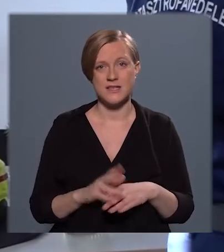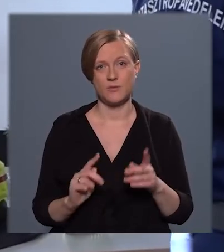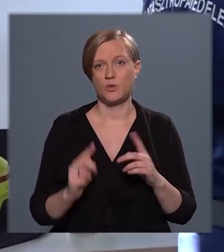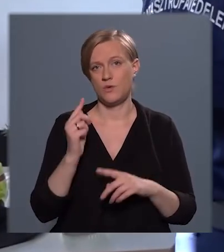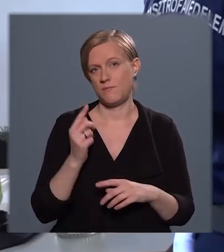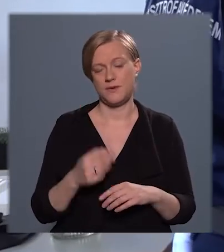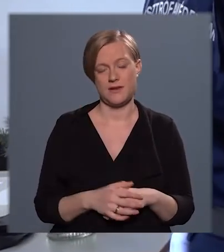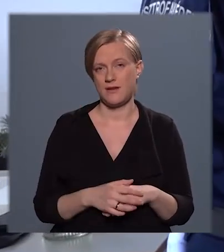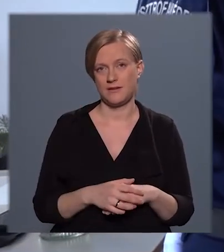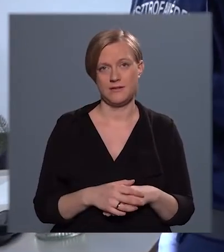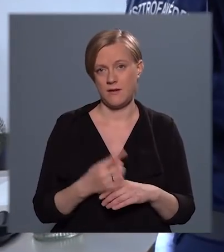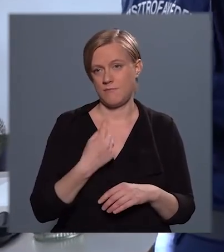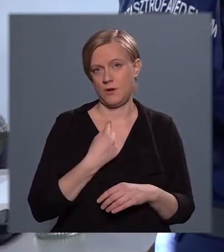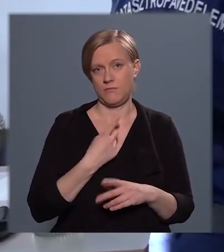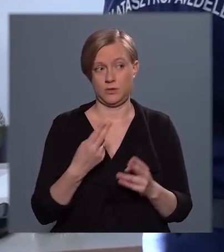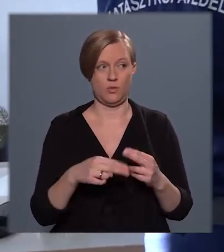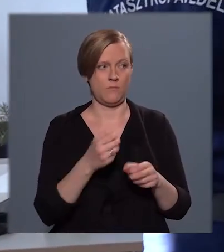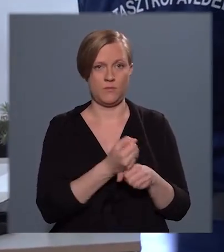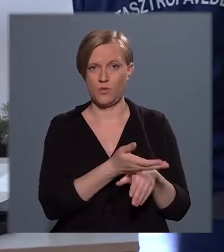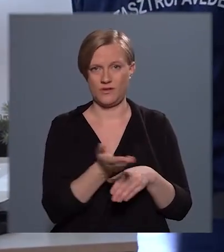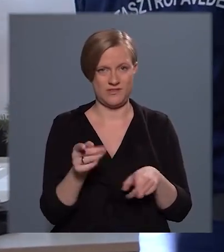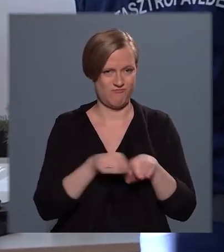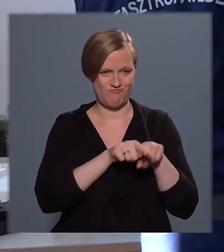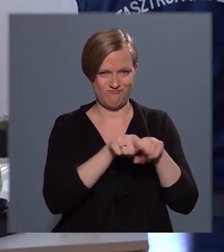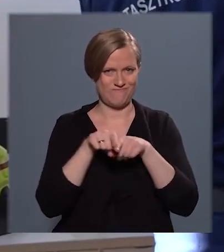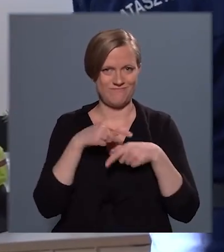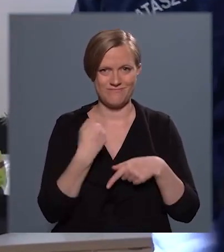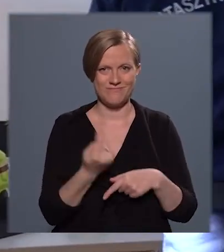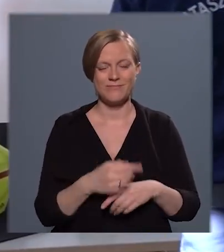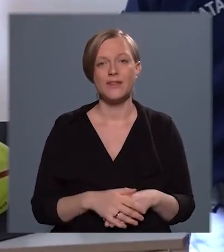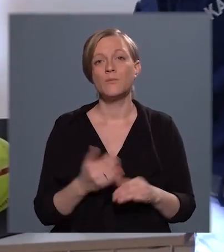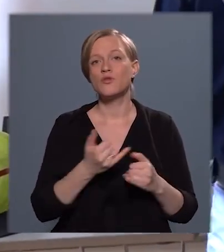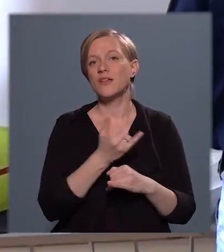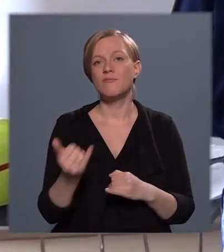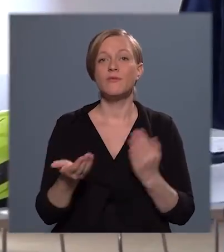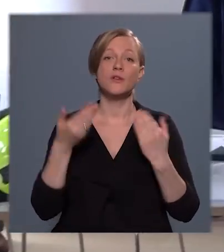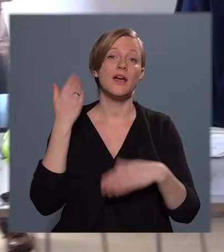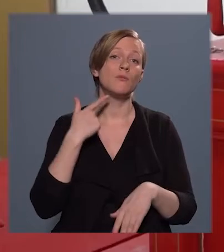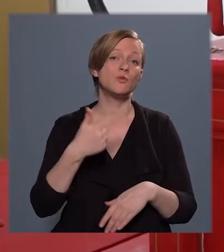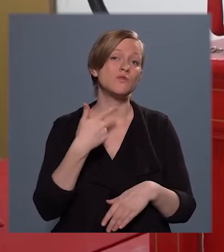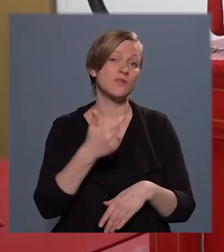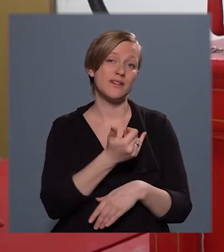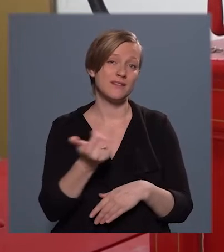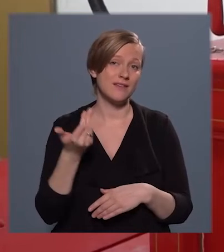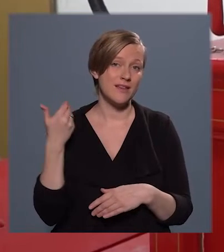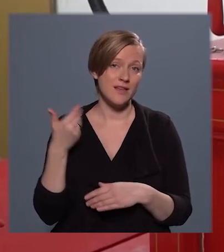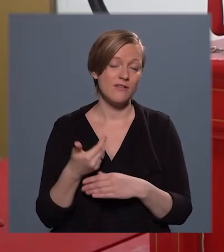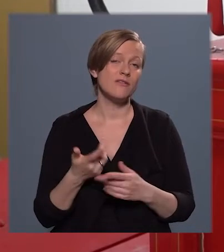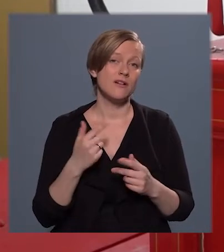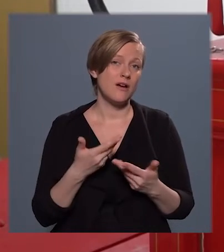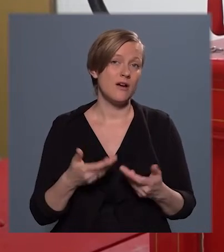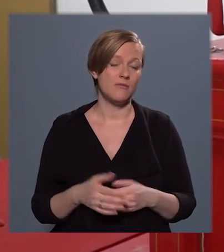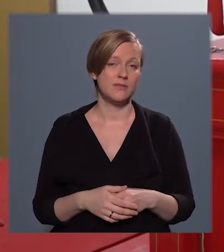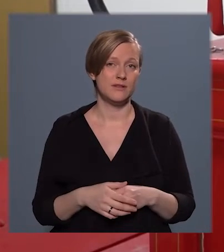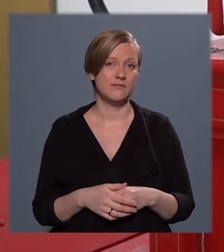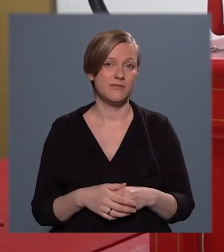különnek a magamat a többi kollégáimtól. Most ebben az évben, vagy az elmúlt 22 évben,